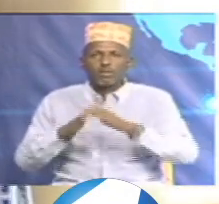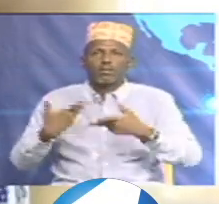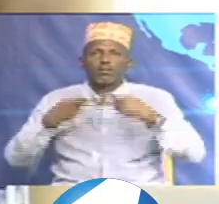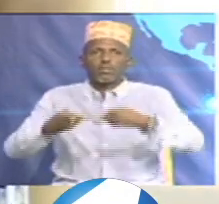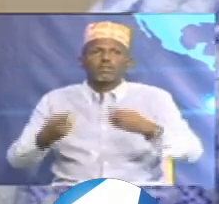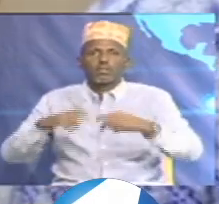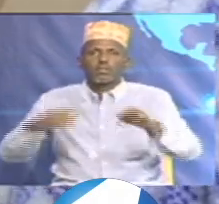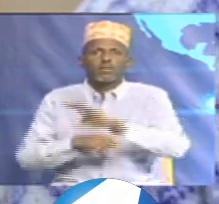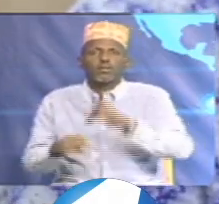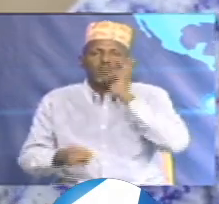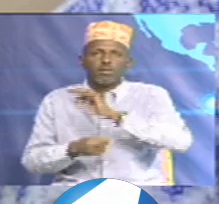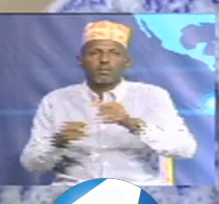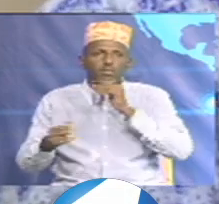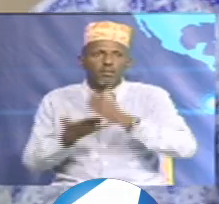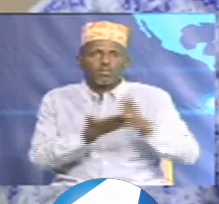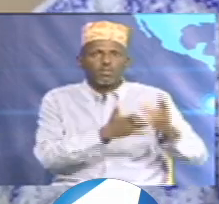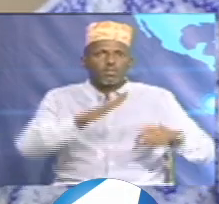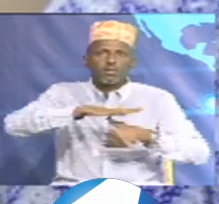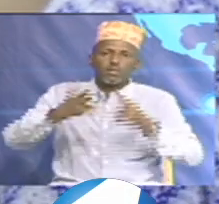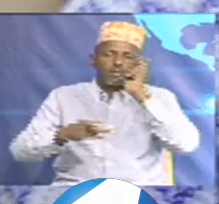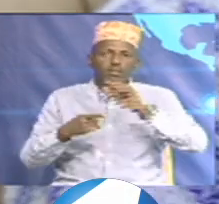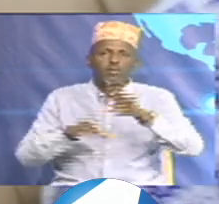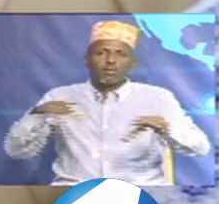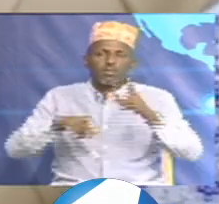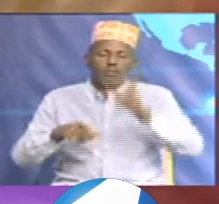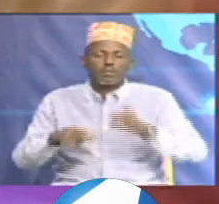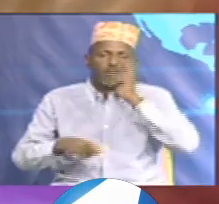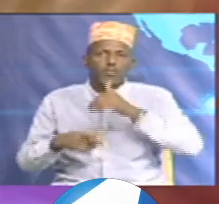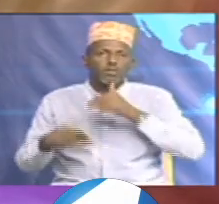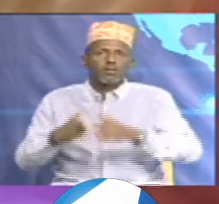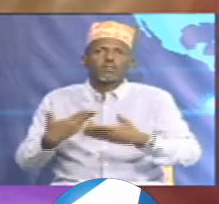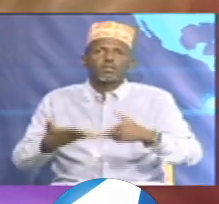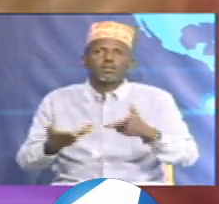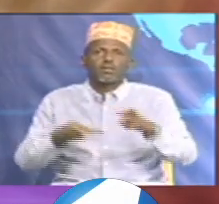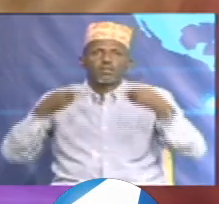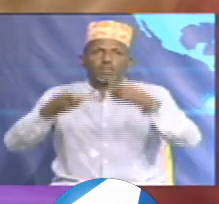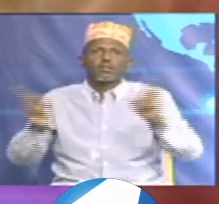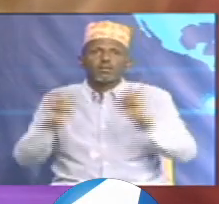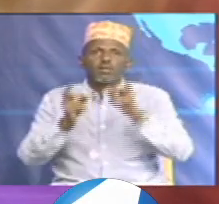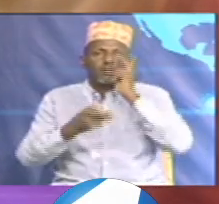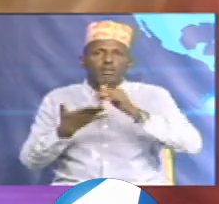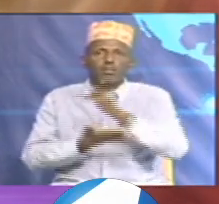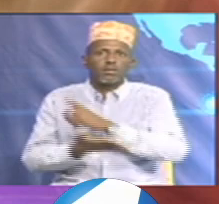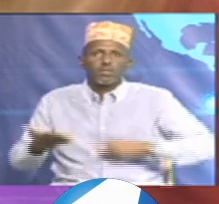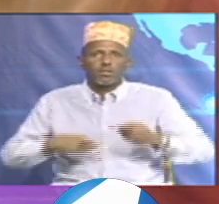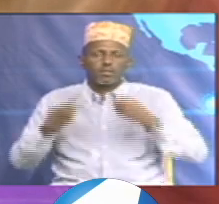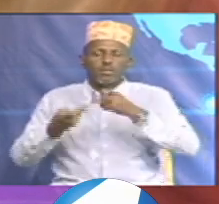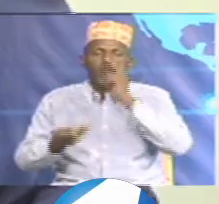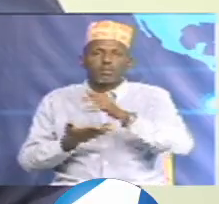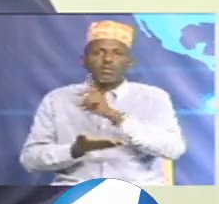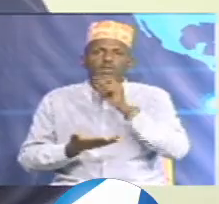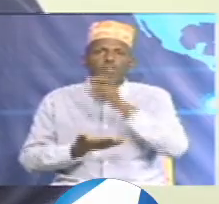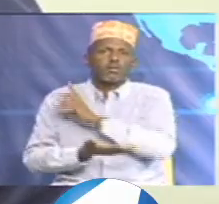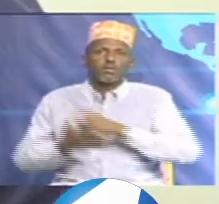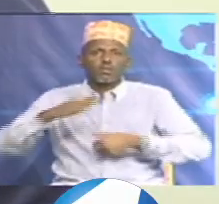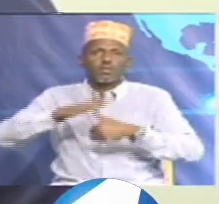des différents départements ministériels ou administrations publiques et privées. Ont assisté à cette réunion le directeur des affaires musulmanes et des hauts